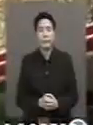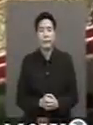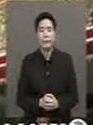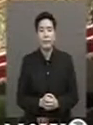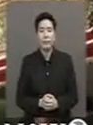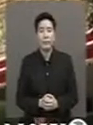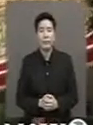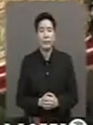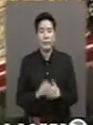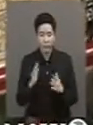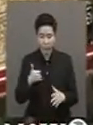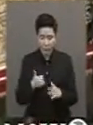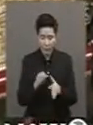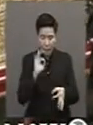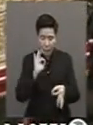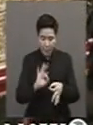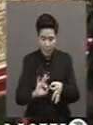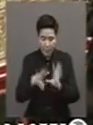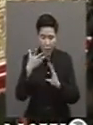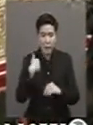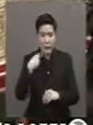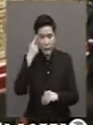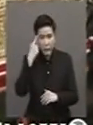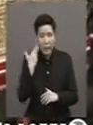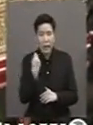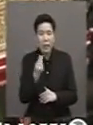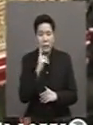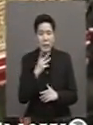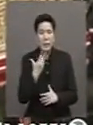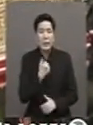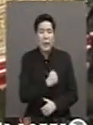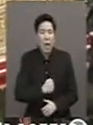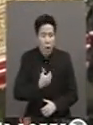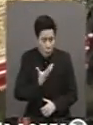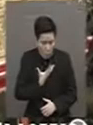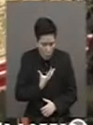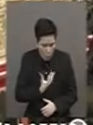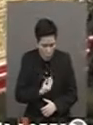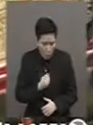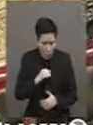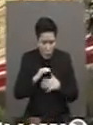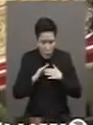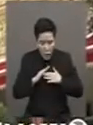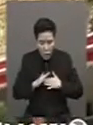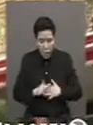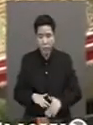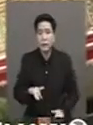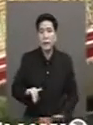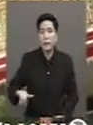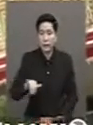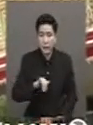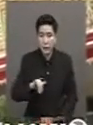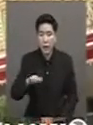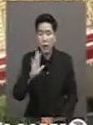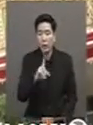โยมมาเผาศพได้ผ่อนคลายความเศร้าโศกเพราะได้สูญเสียญาติที่ล่วงลับ